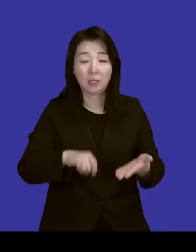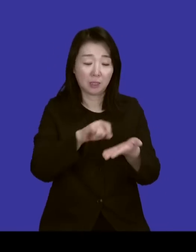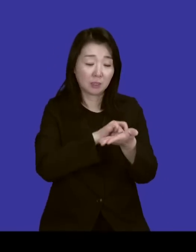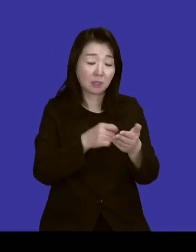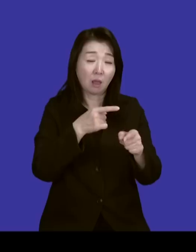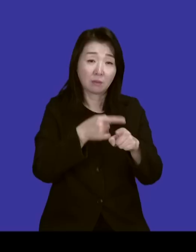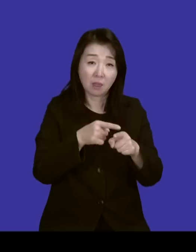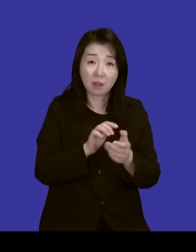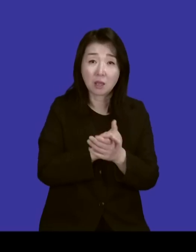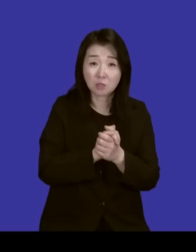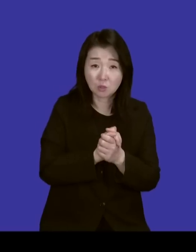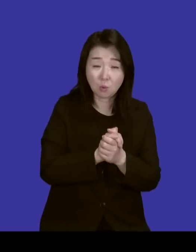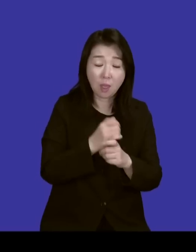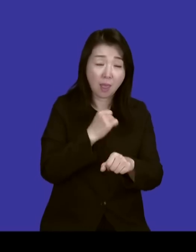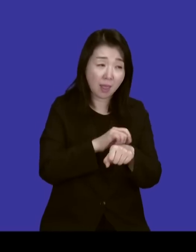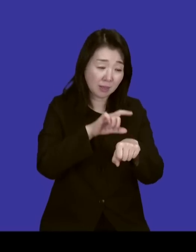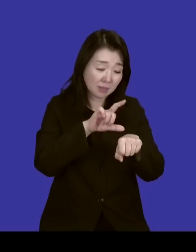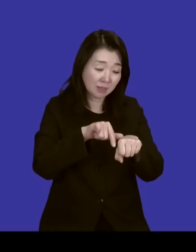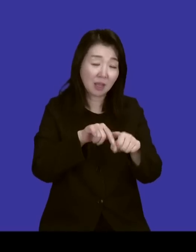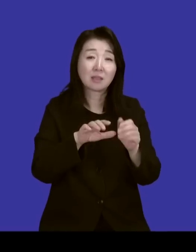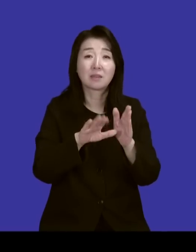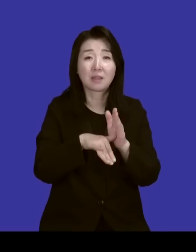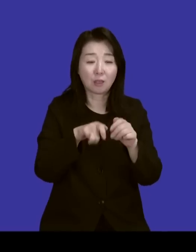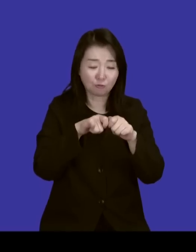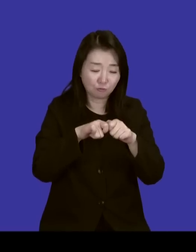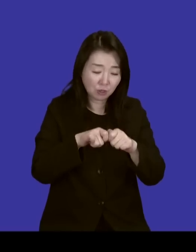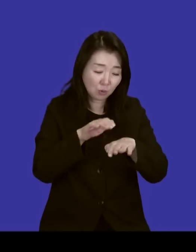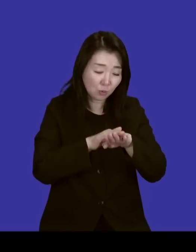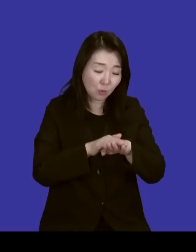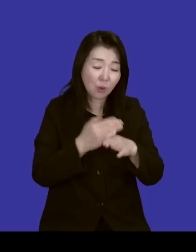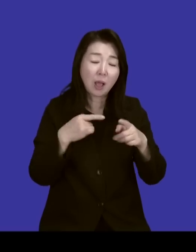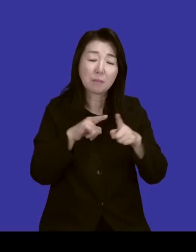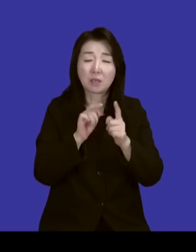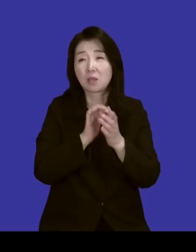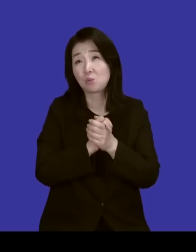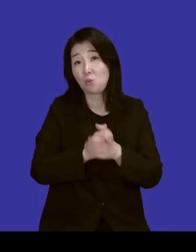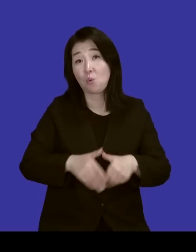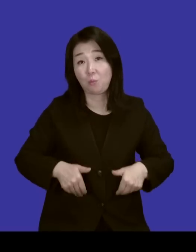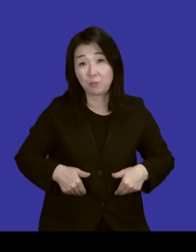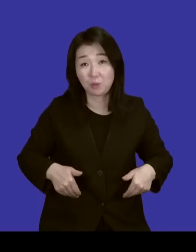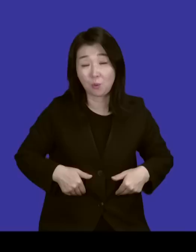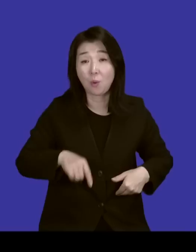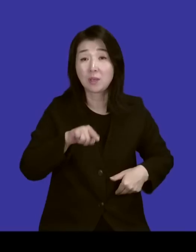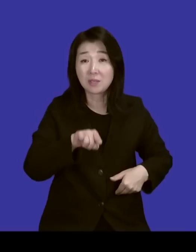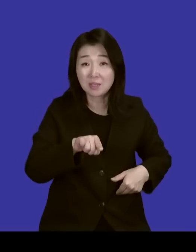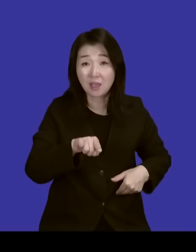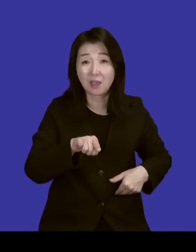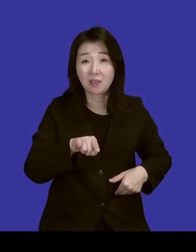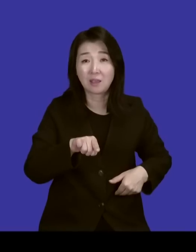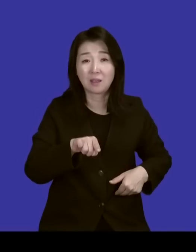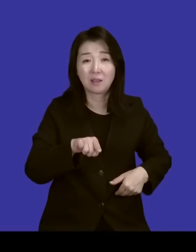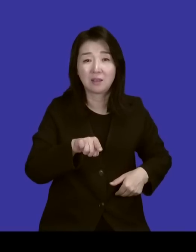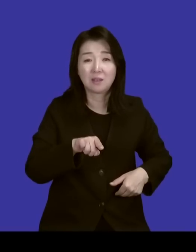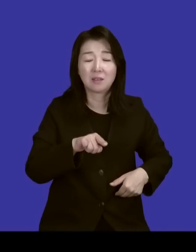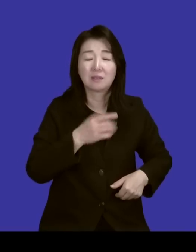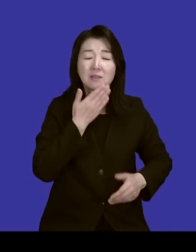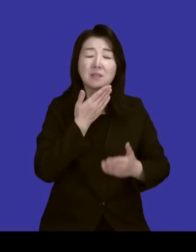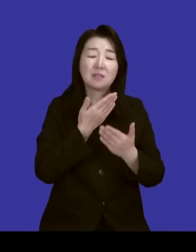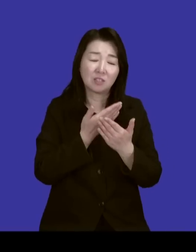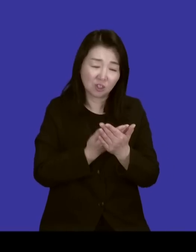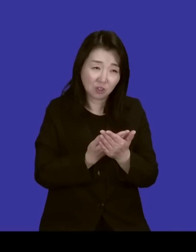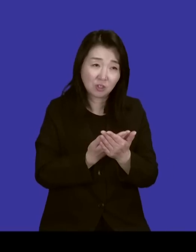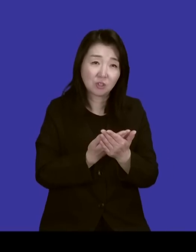그것을 기도하는 시간에 구체적으로 놓고 같이 기도할 때 그것이 정말 중보